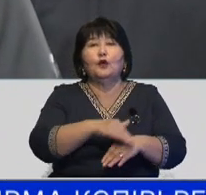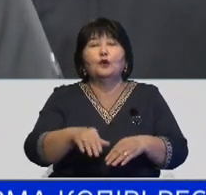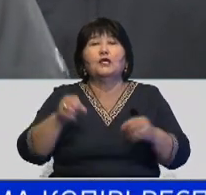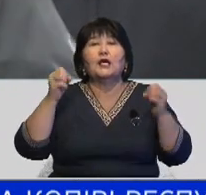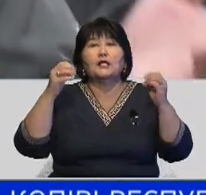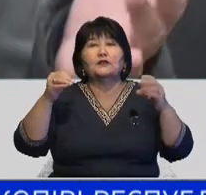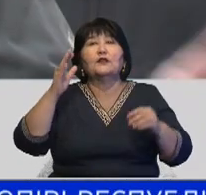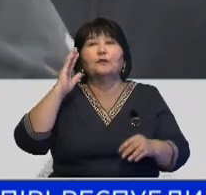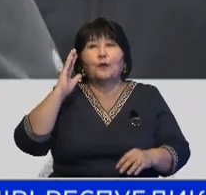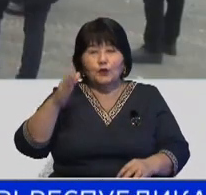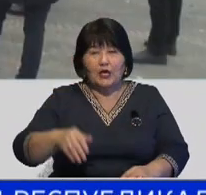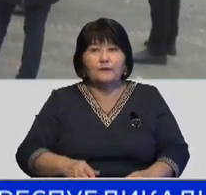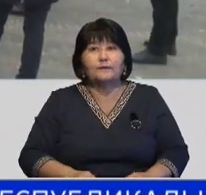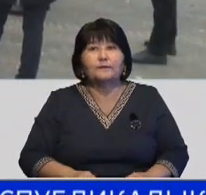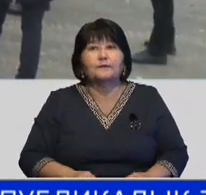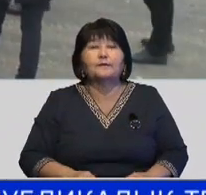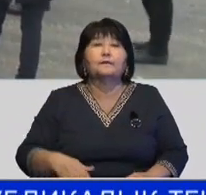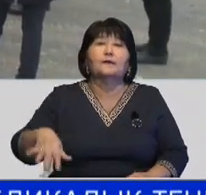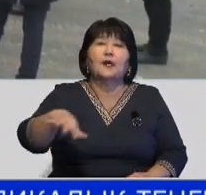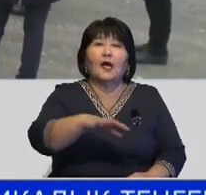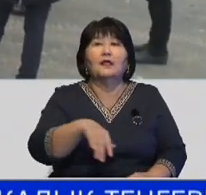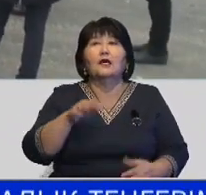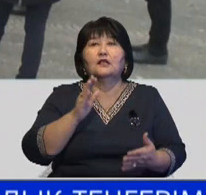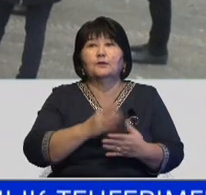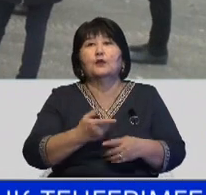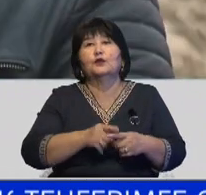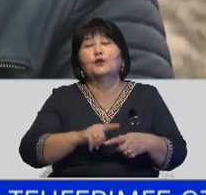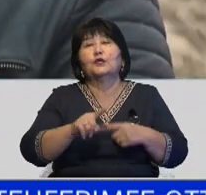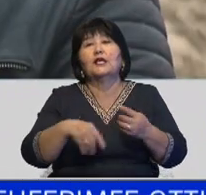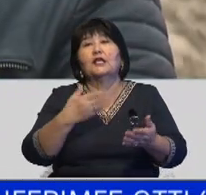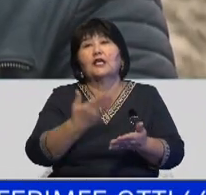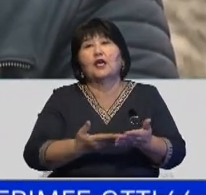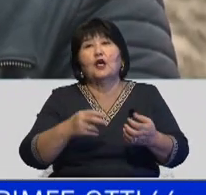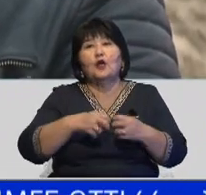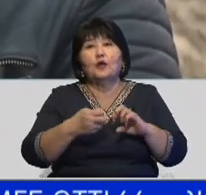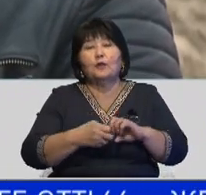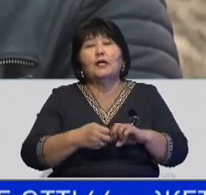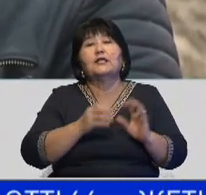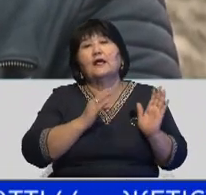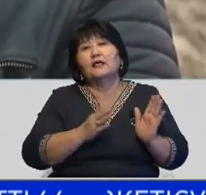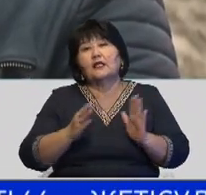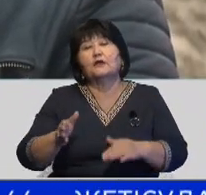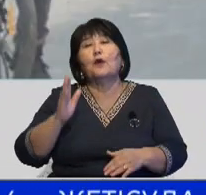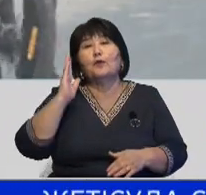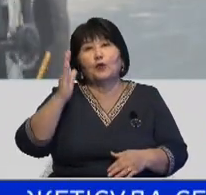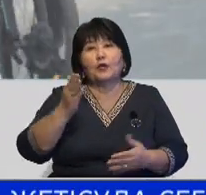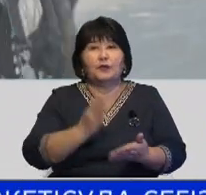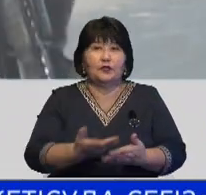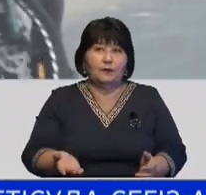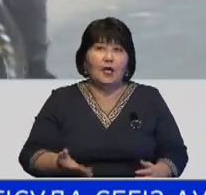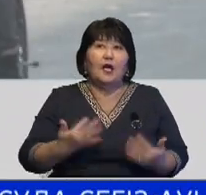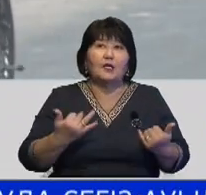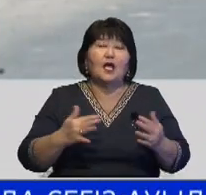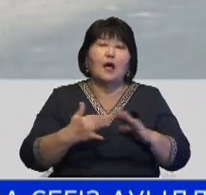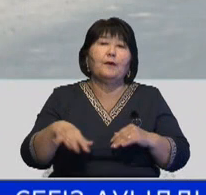свет болса, алаңыңыз болса, содан кейінгі мәселе енді ретретімен бола берер деп тұрмын. Жалпы